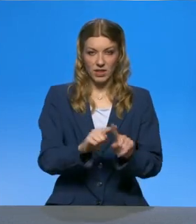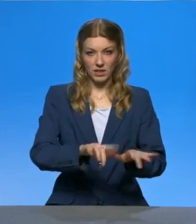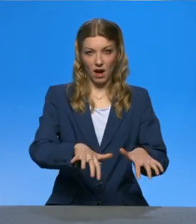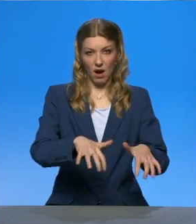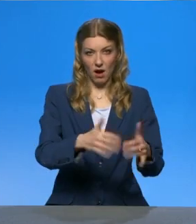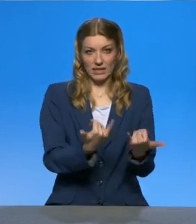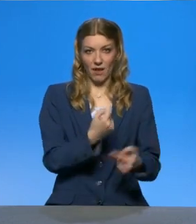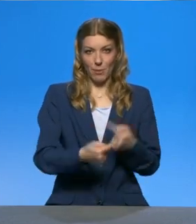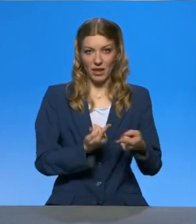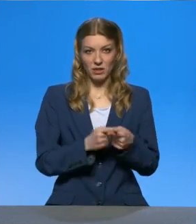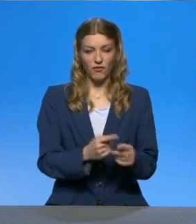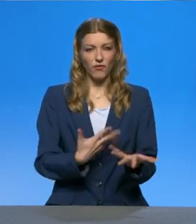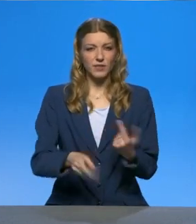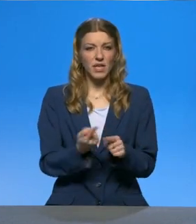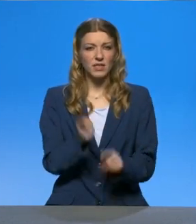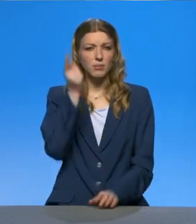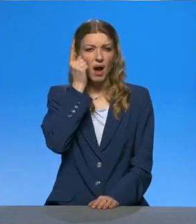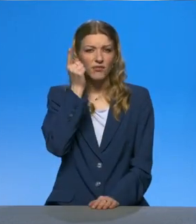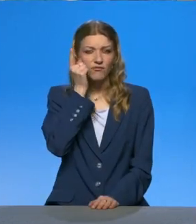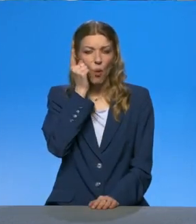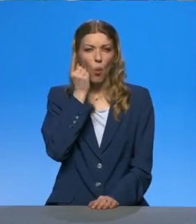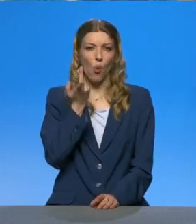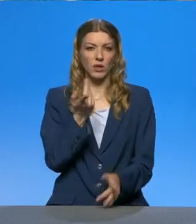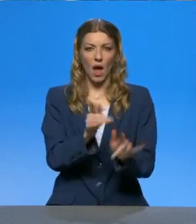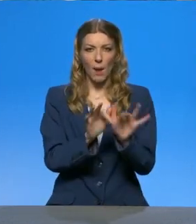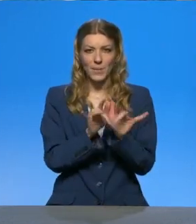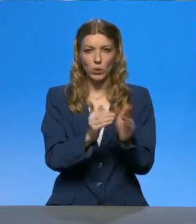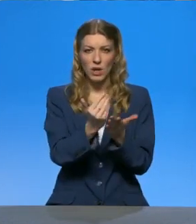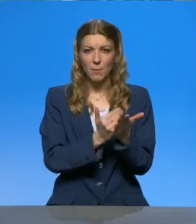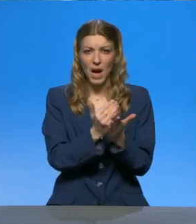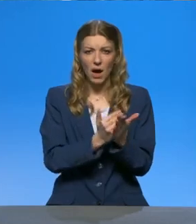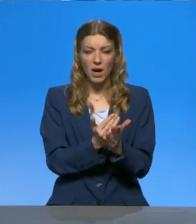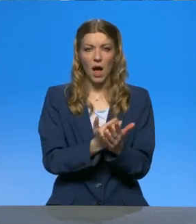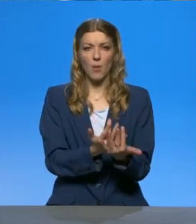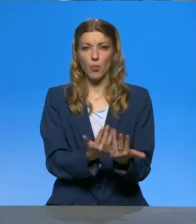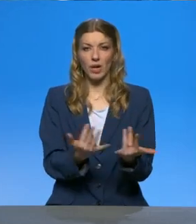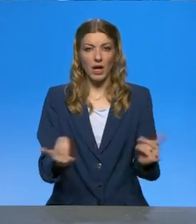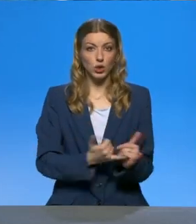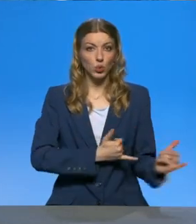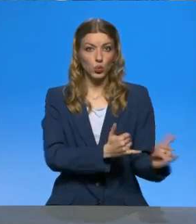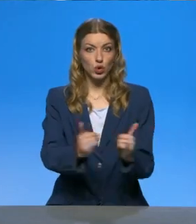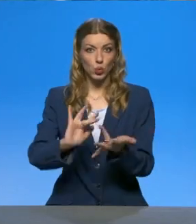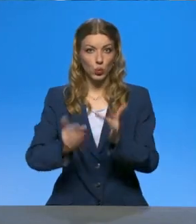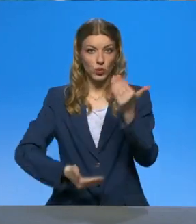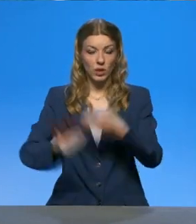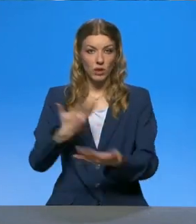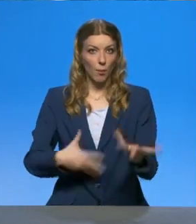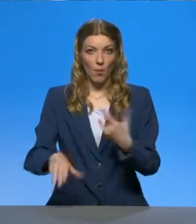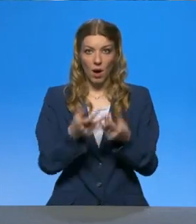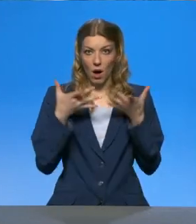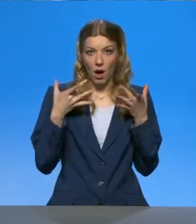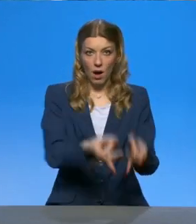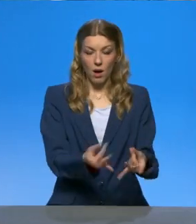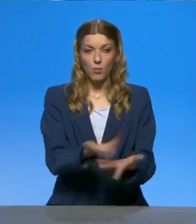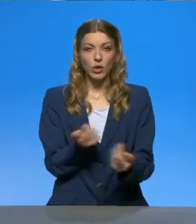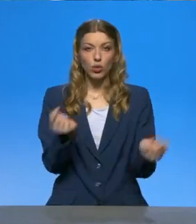смартфоны, все эти там, не знаю, компьютерные программы, всякие разные цифровые услуги. Это все вот нас прям затягивает. Мы перестали ходить друг к